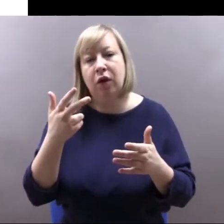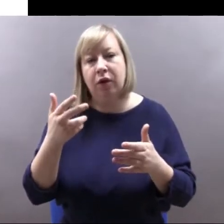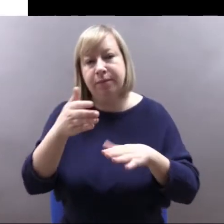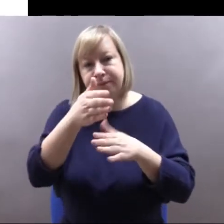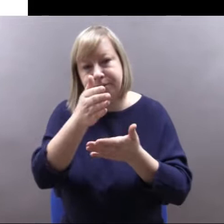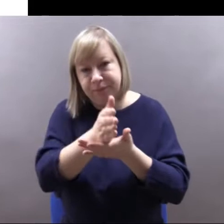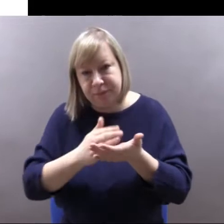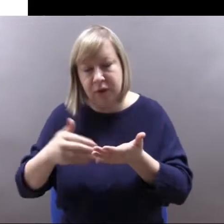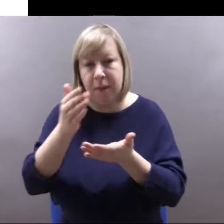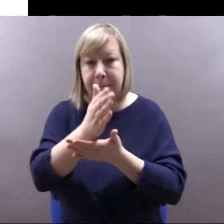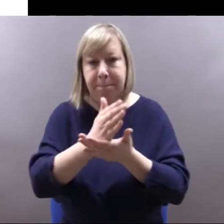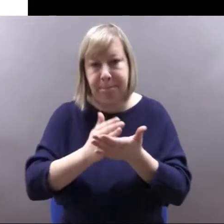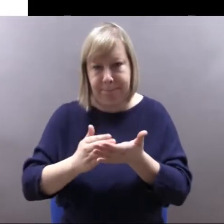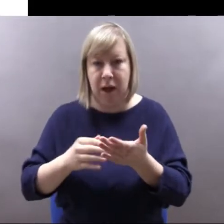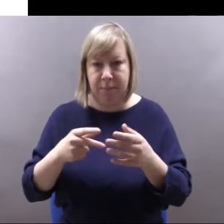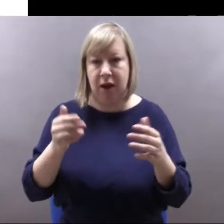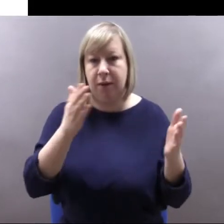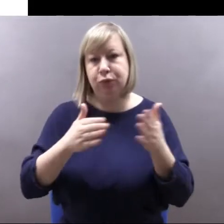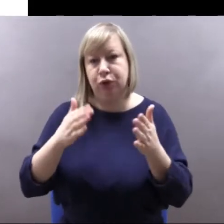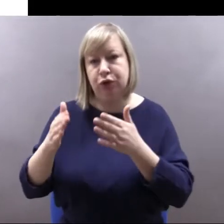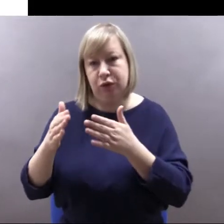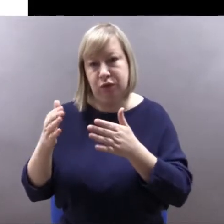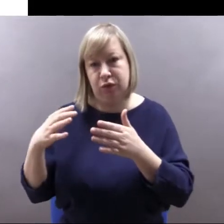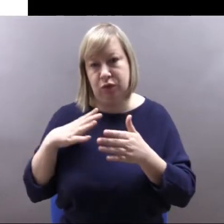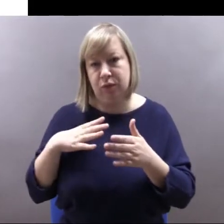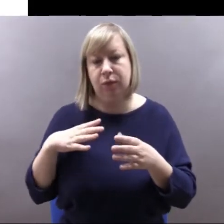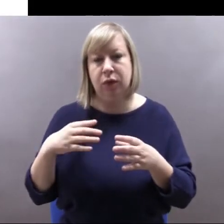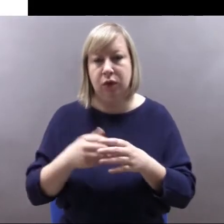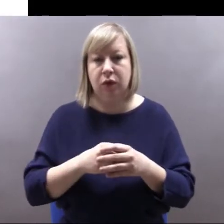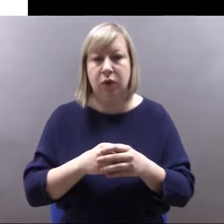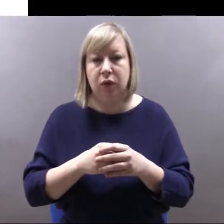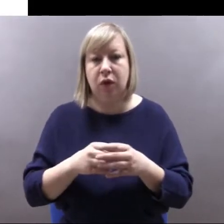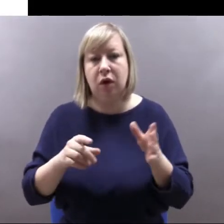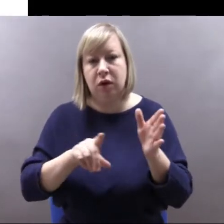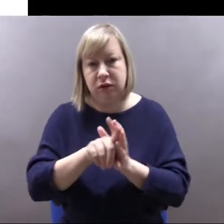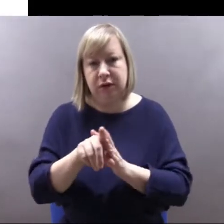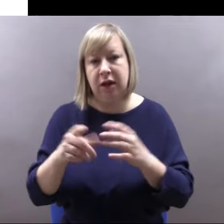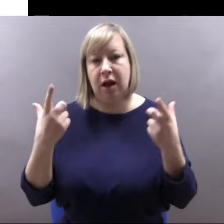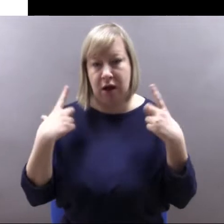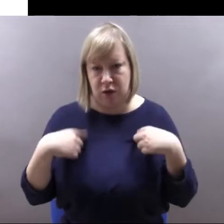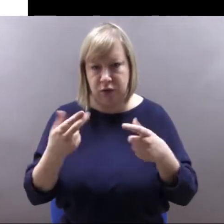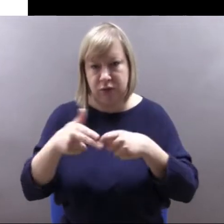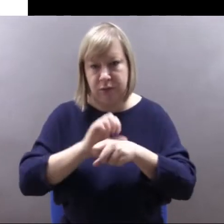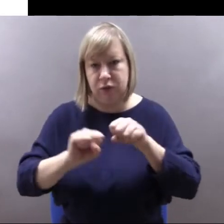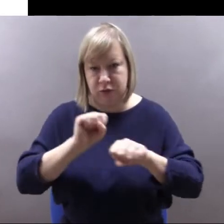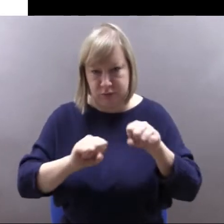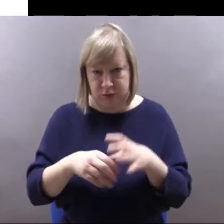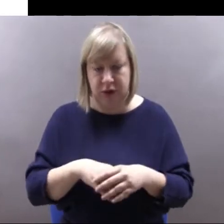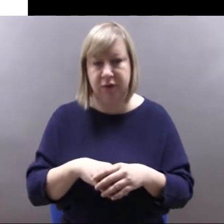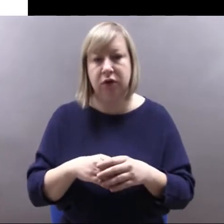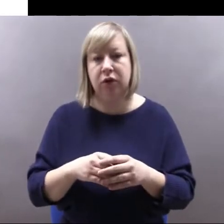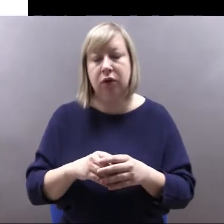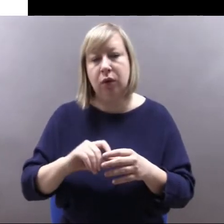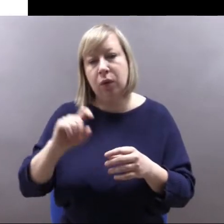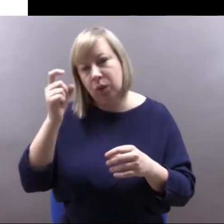osób, które mają problemy z poruszaniem się, i chciałam w myśl naszej idei,